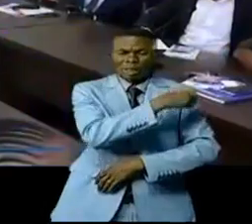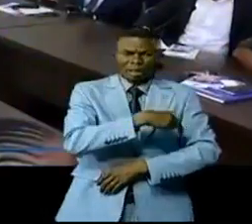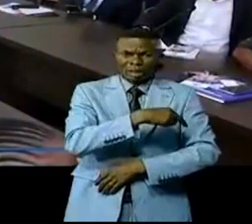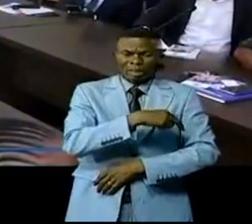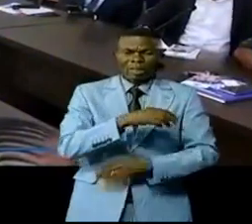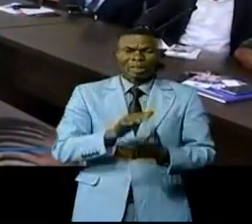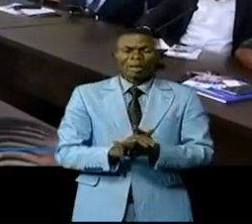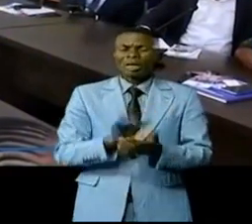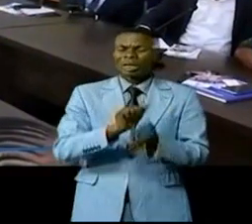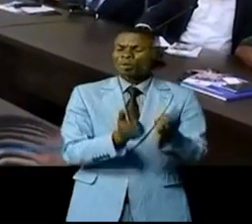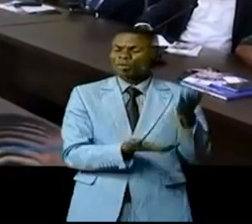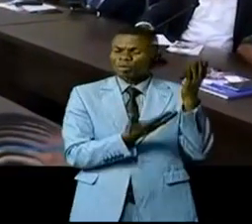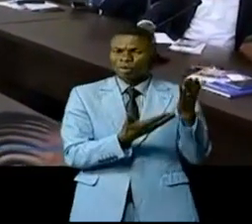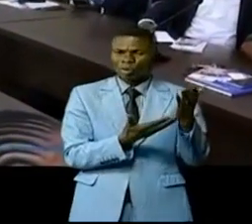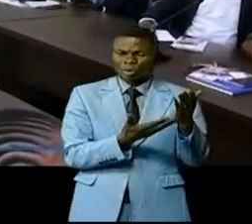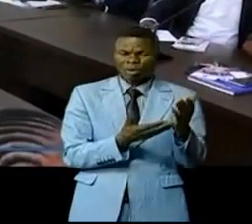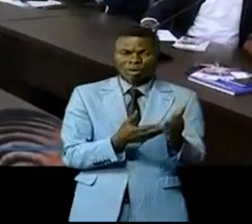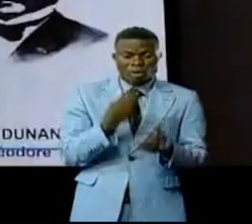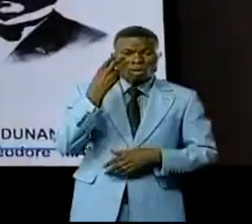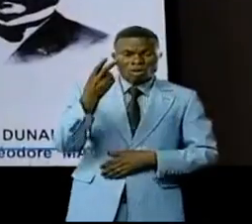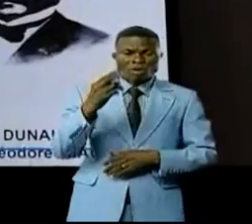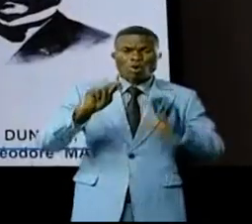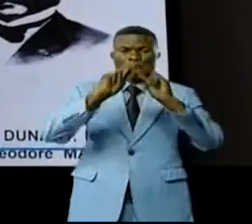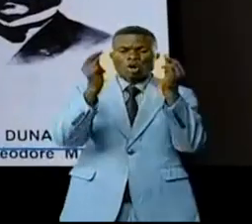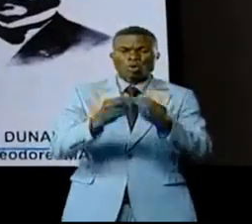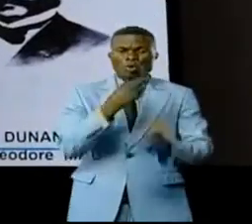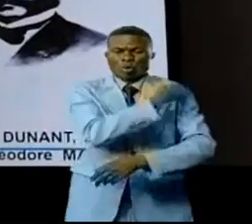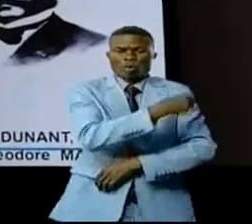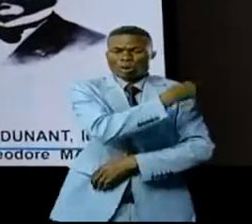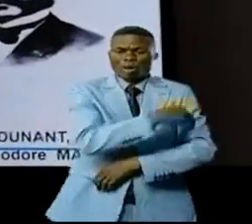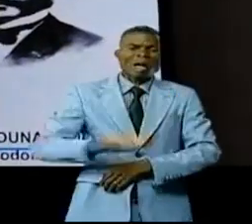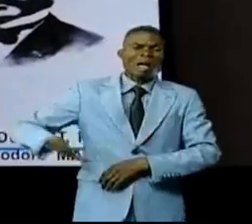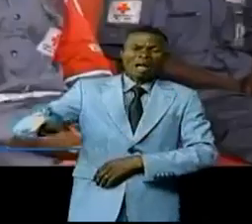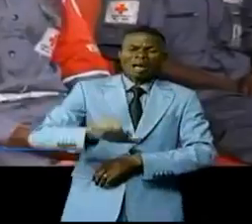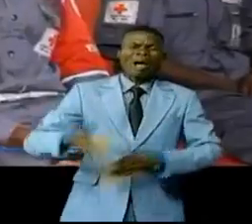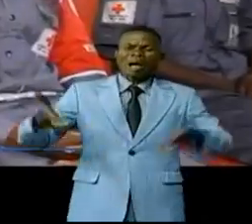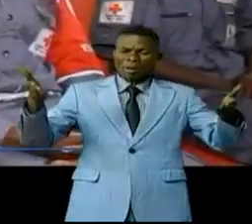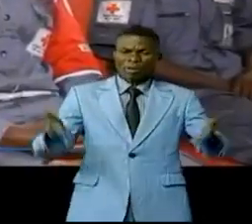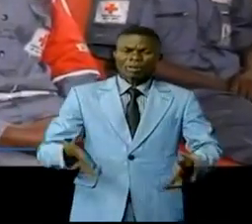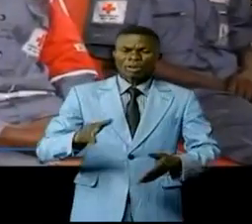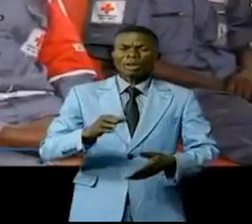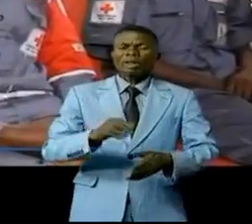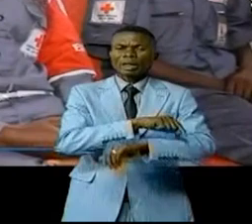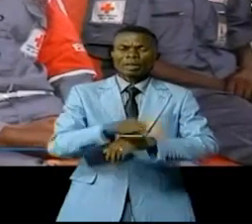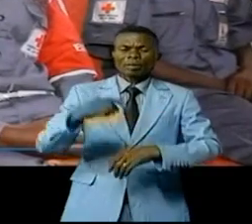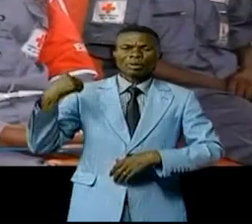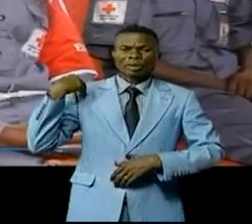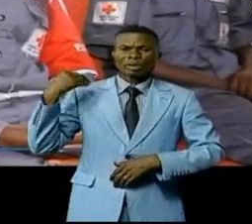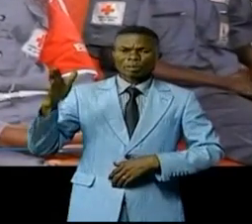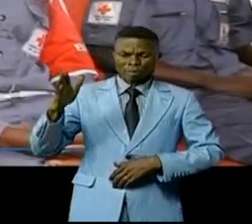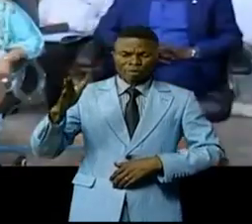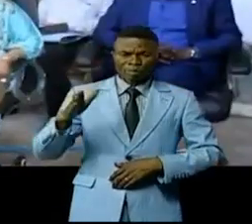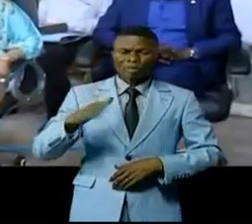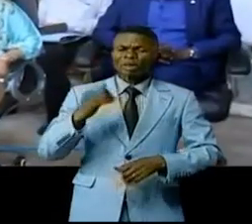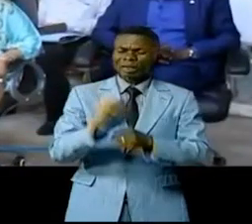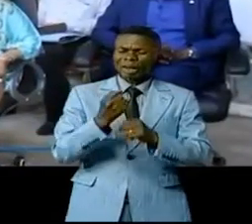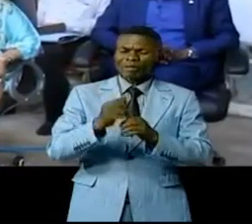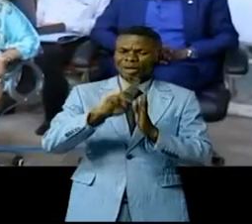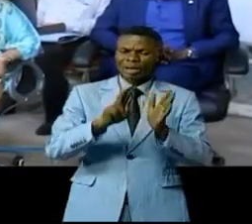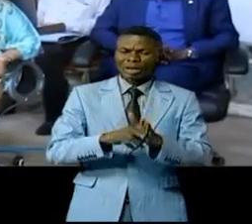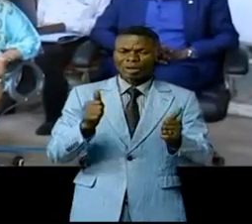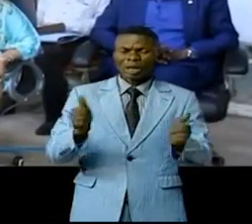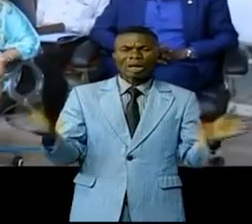l'impérieuse nécessité de voir la Croix-Rouge présente dans toutes les institutions de la République pour jouer pleinement son rôle. Je